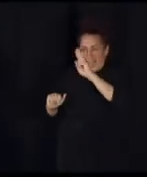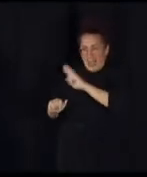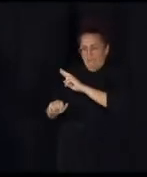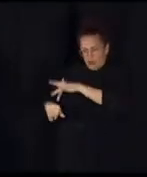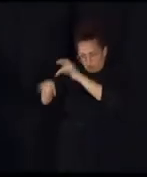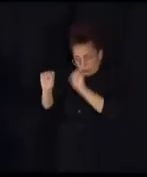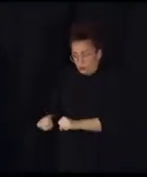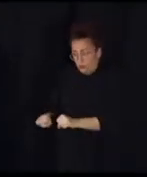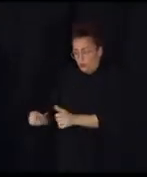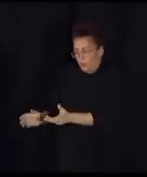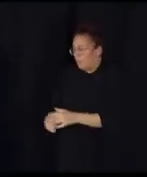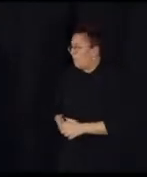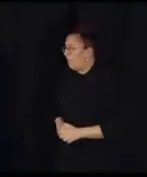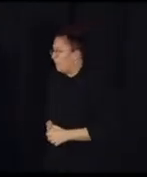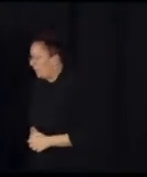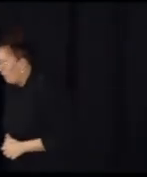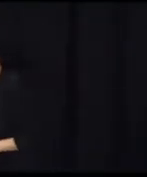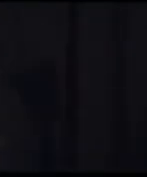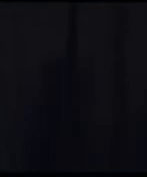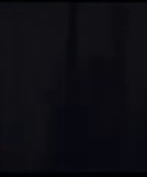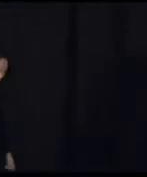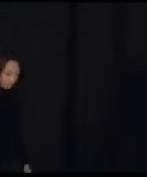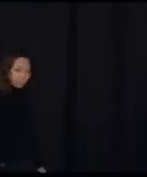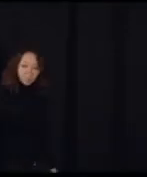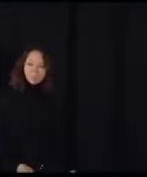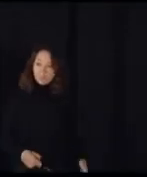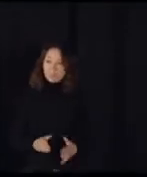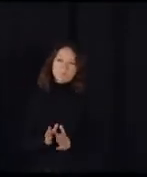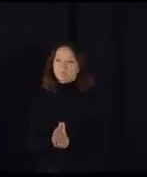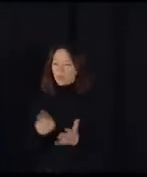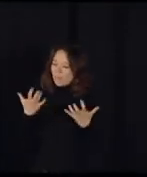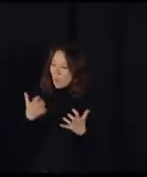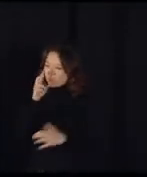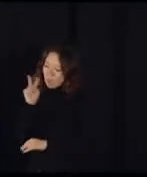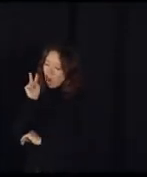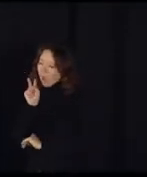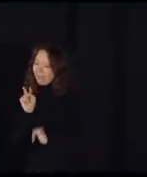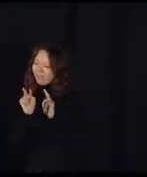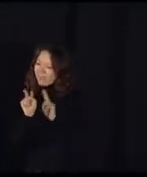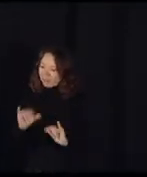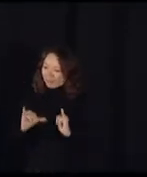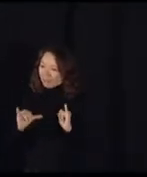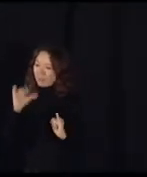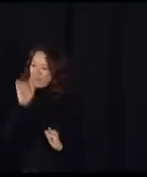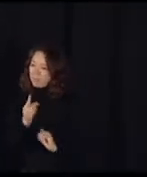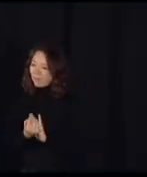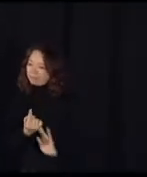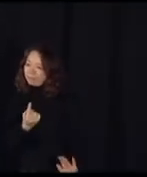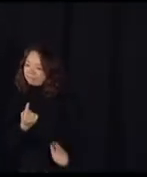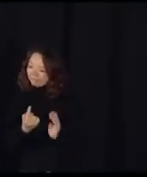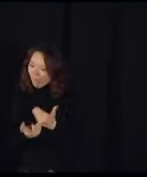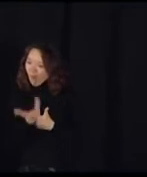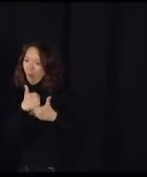regarde avec bienveillance cette jeune femme brillante qui arrive dans votre entreprise, dans votre